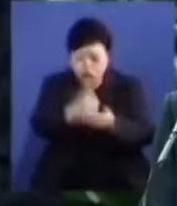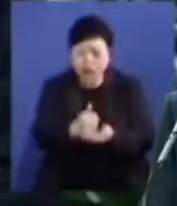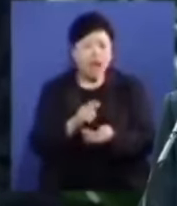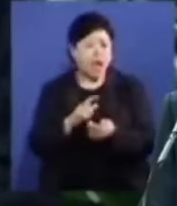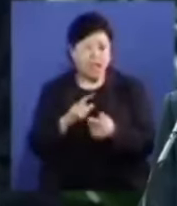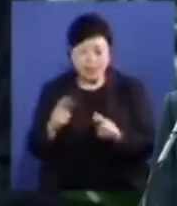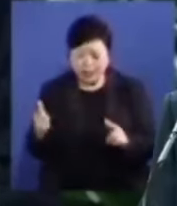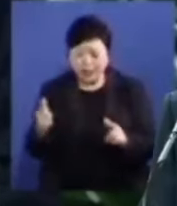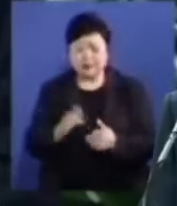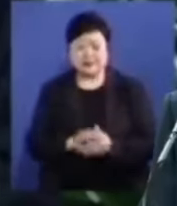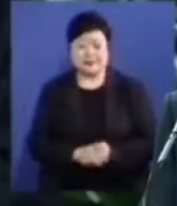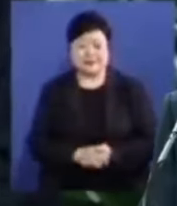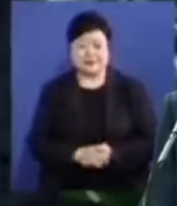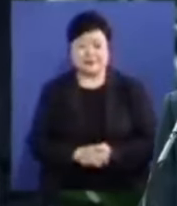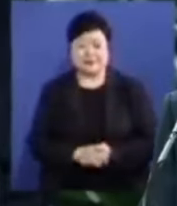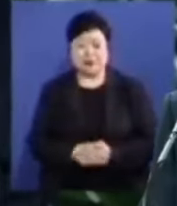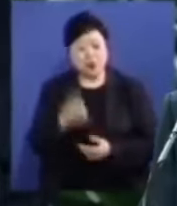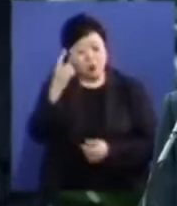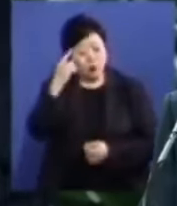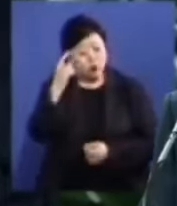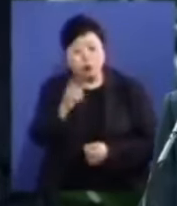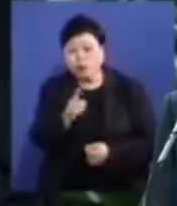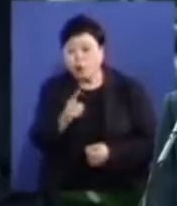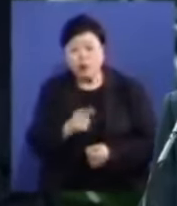아니다. 그럼요.